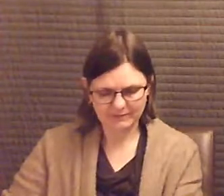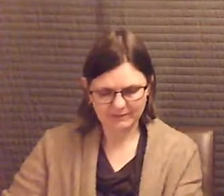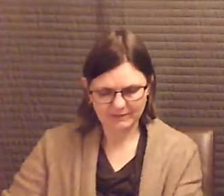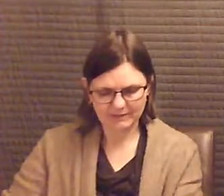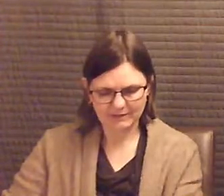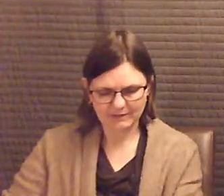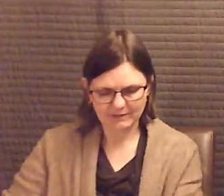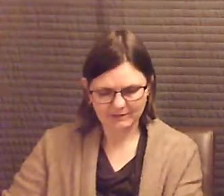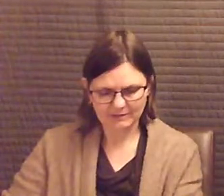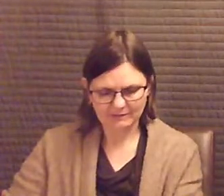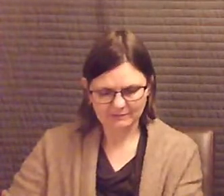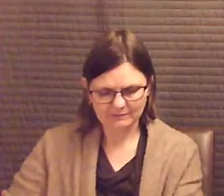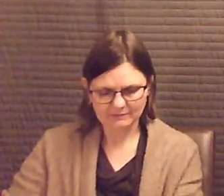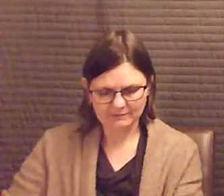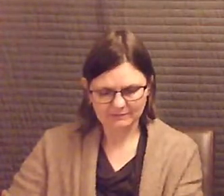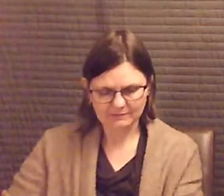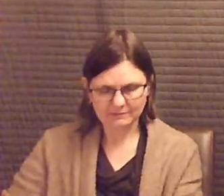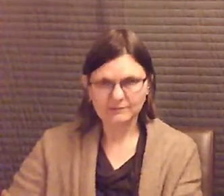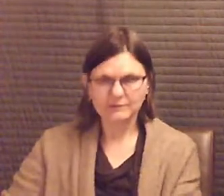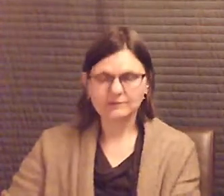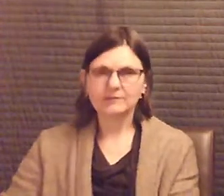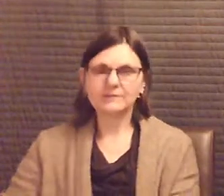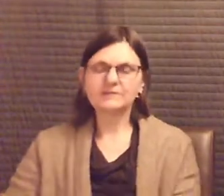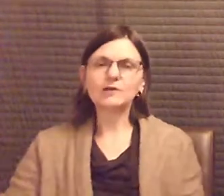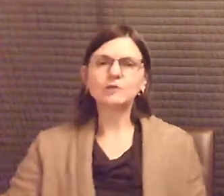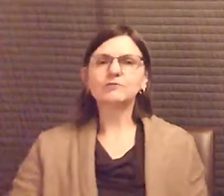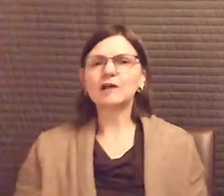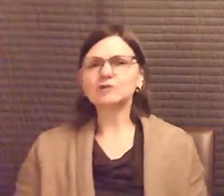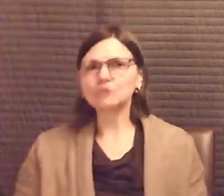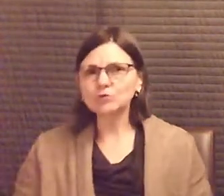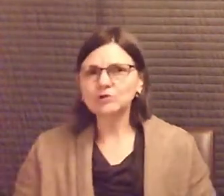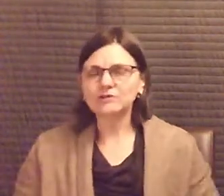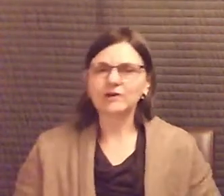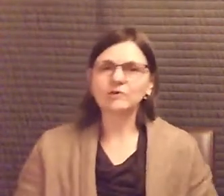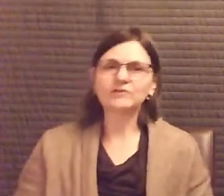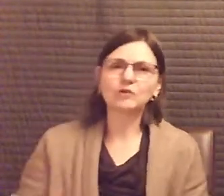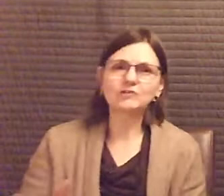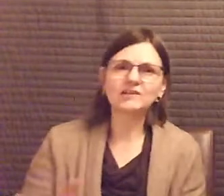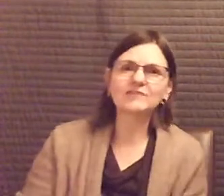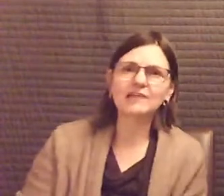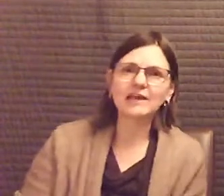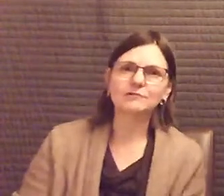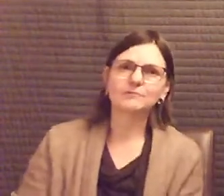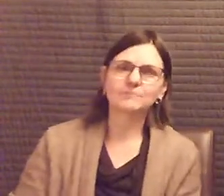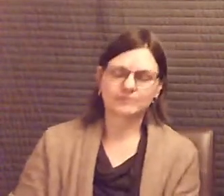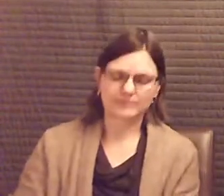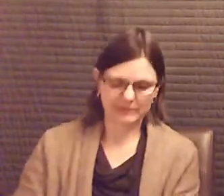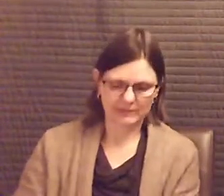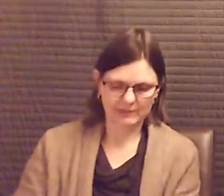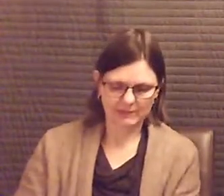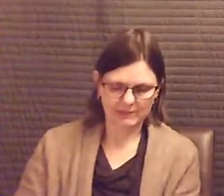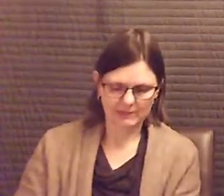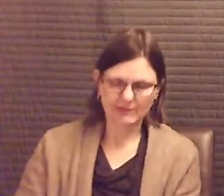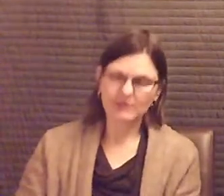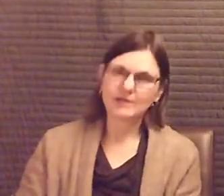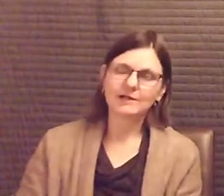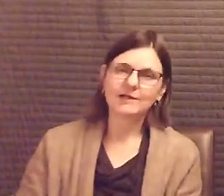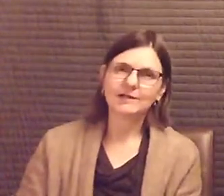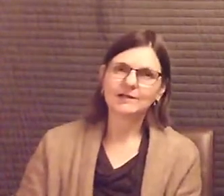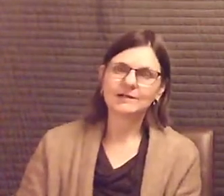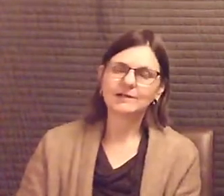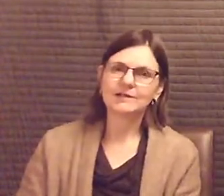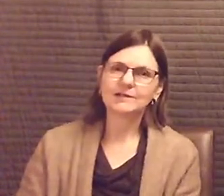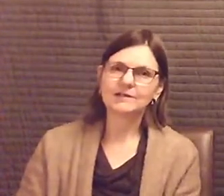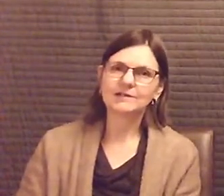vriespunt in de darm ons toe provine dimmen we tegenover aan het goede wagen wat god en helemaal geen de kudde de god